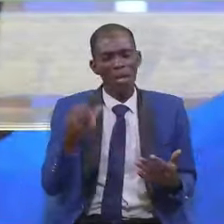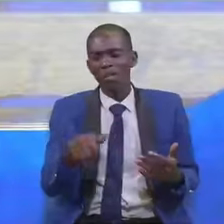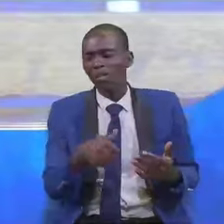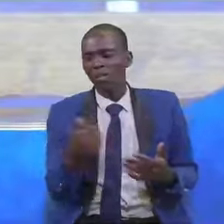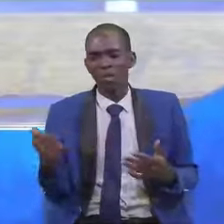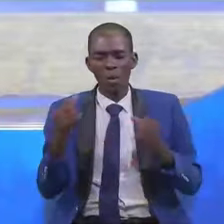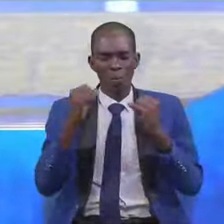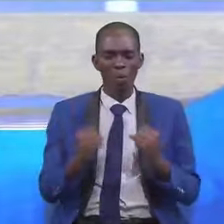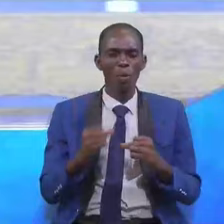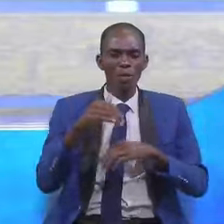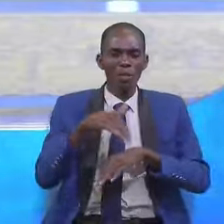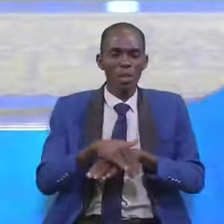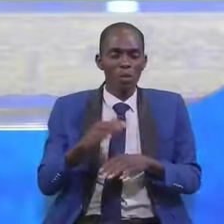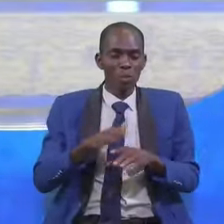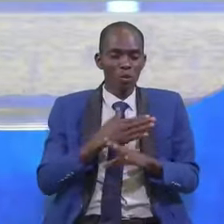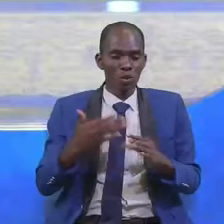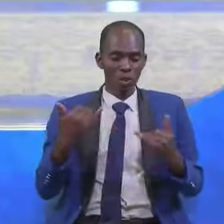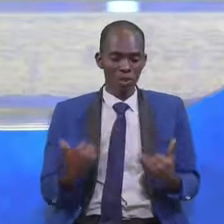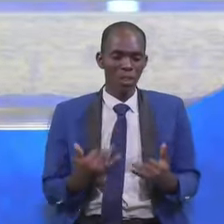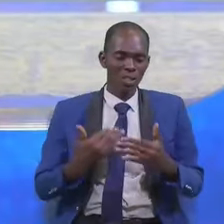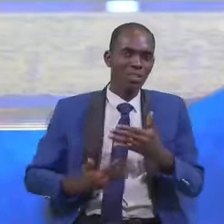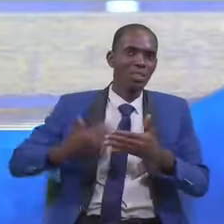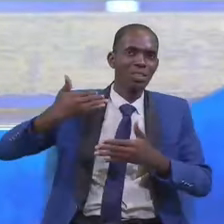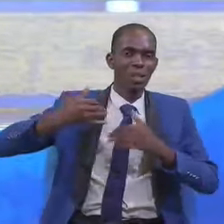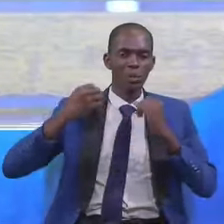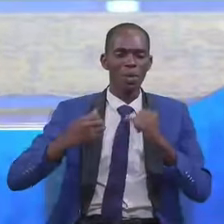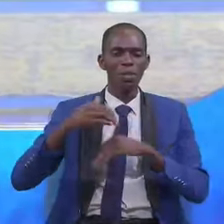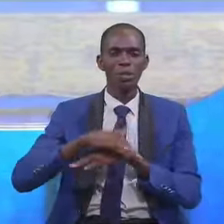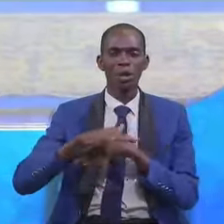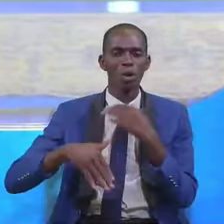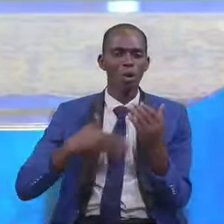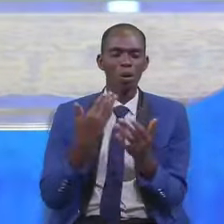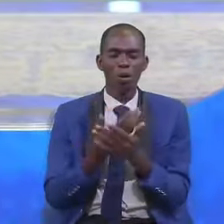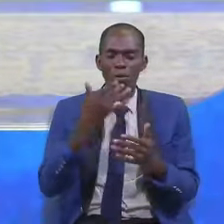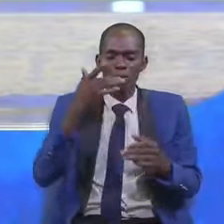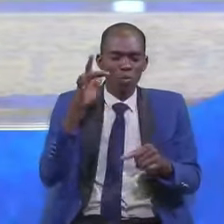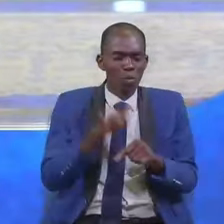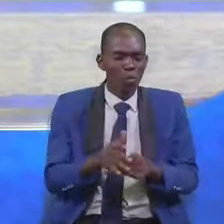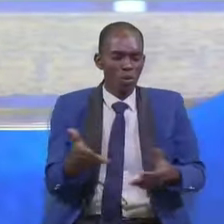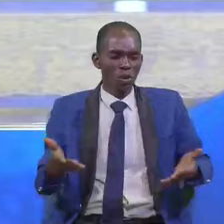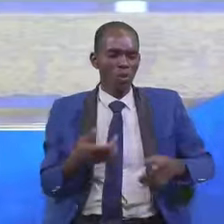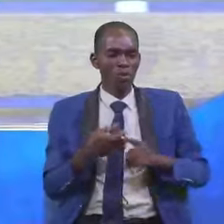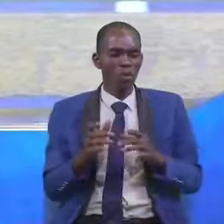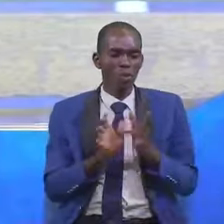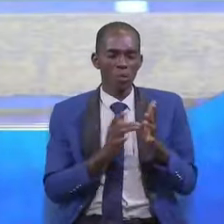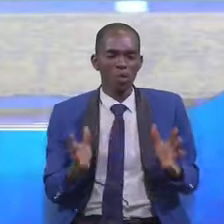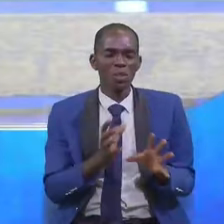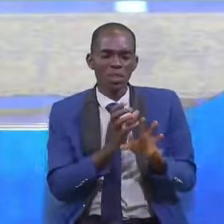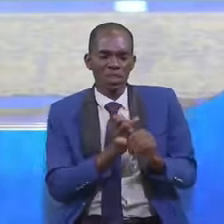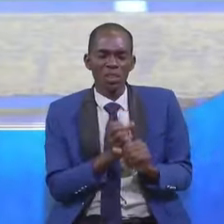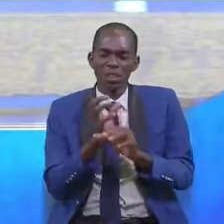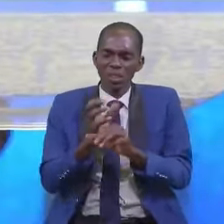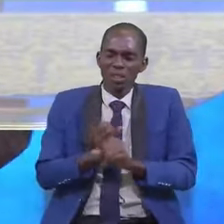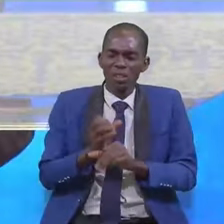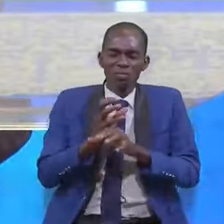maintenant, jusqu'à la prochaine nuit de puissance, et chercher les promesses de Dieu dans la Bible, réclamez-les, engloutissez-les,